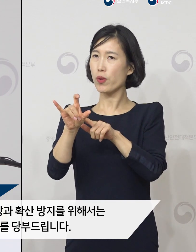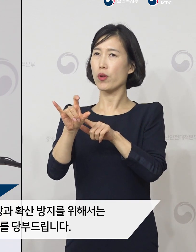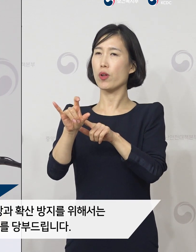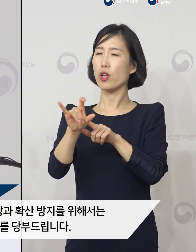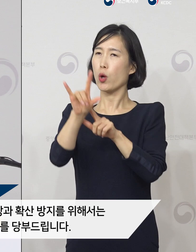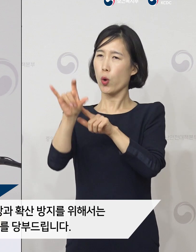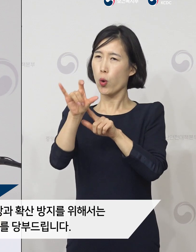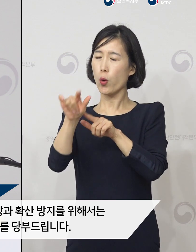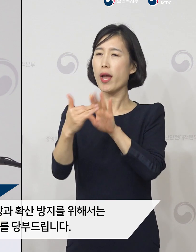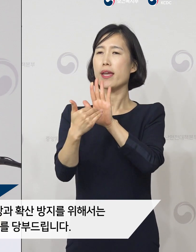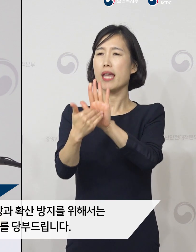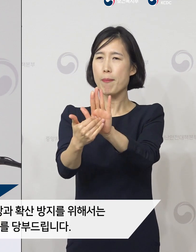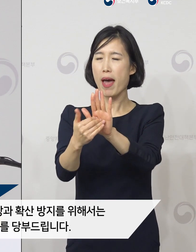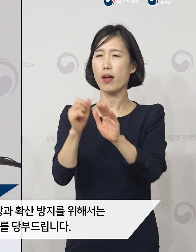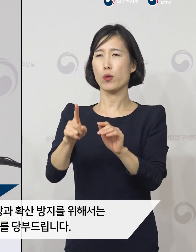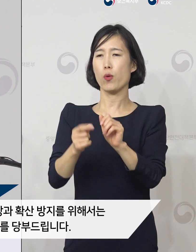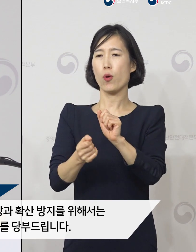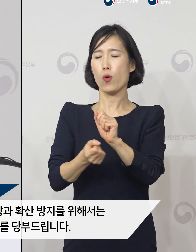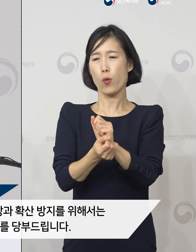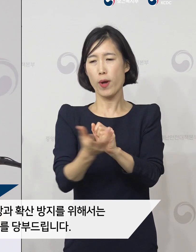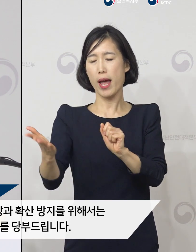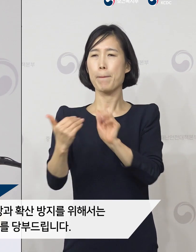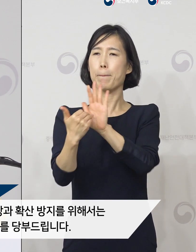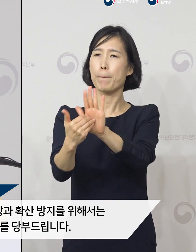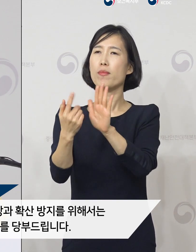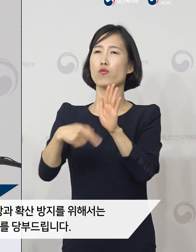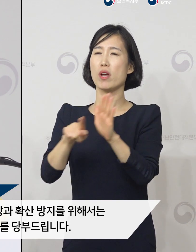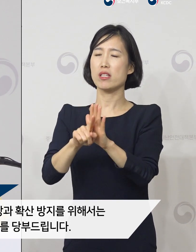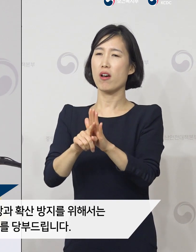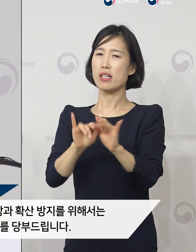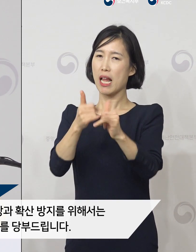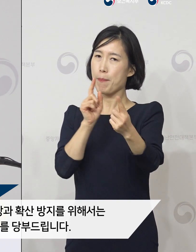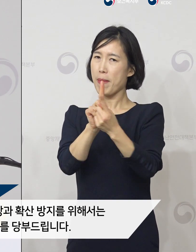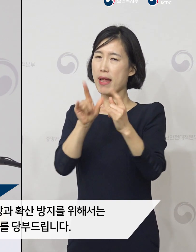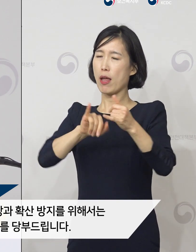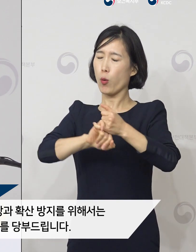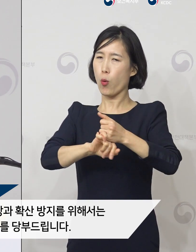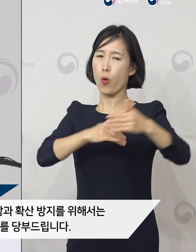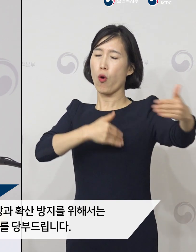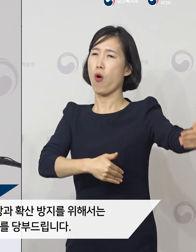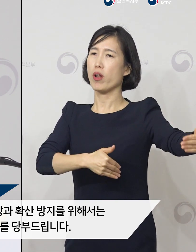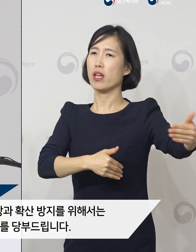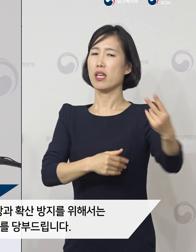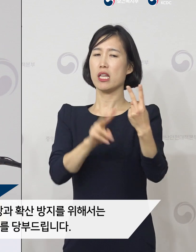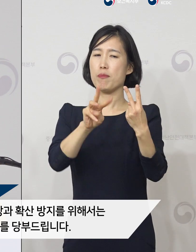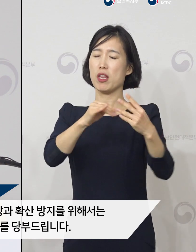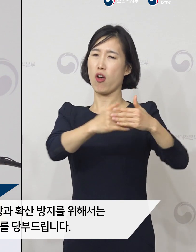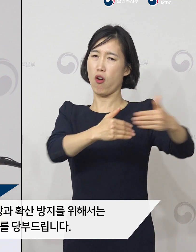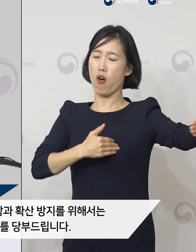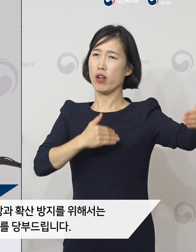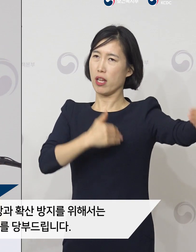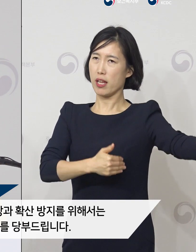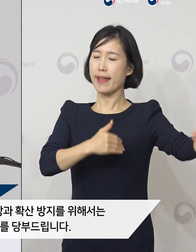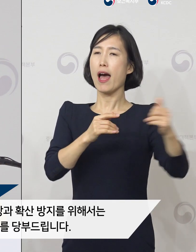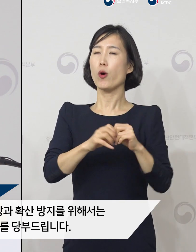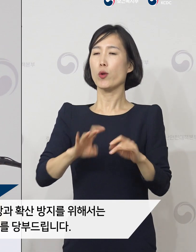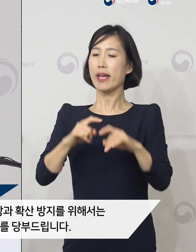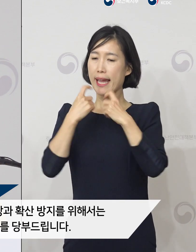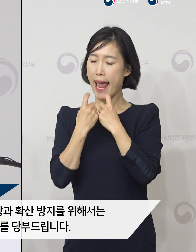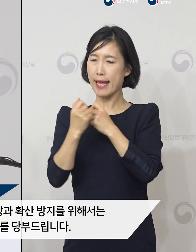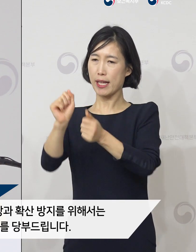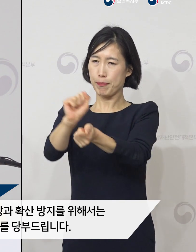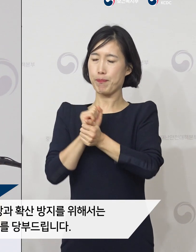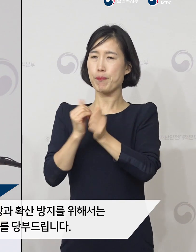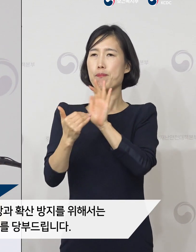코로나19의 예방과 확산 방지를 위해서는 사회적 거리 두기와 개인의 감염병 예방